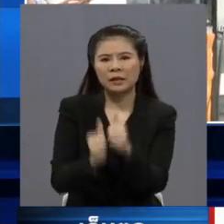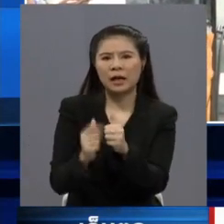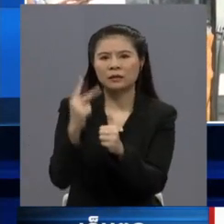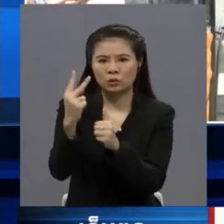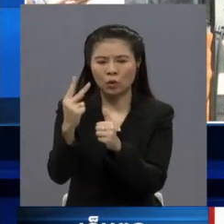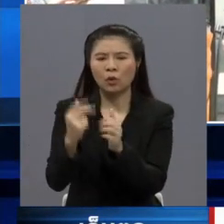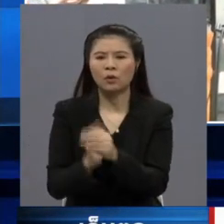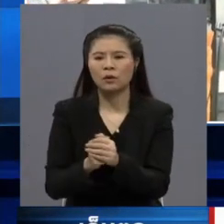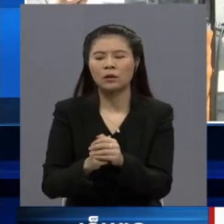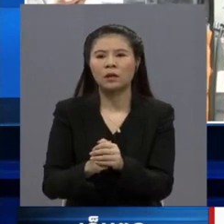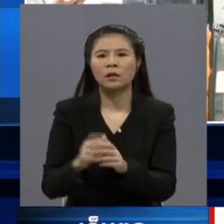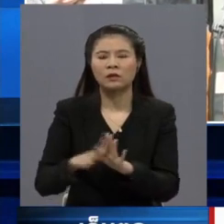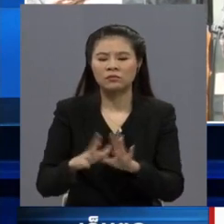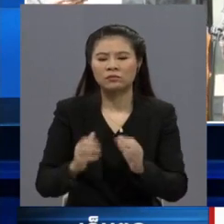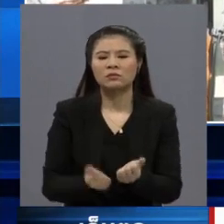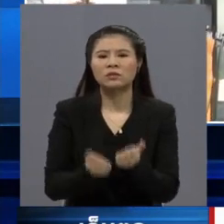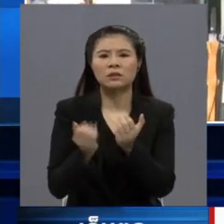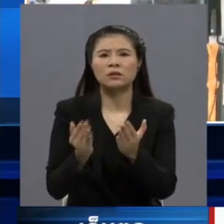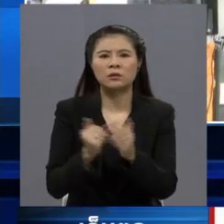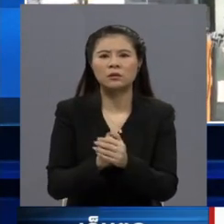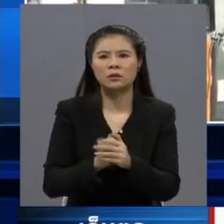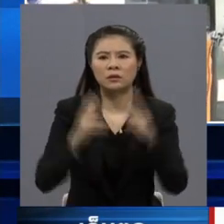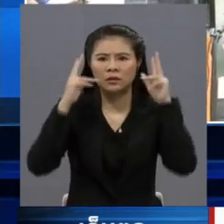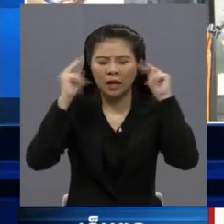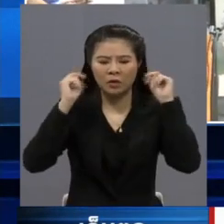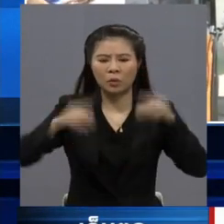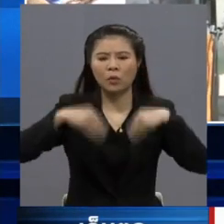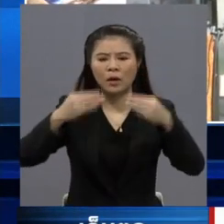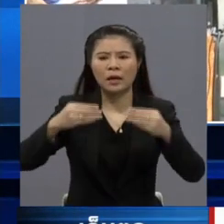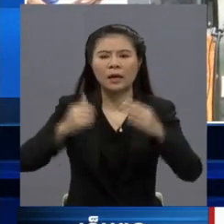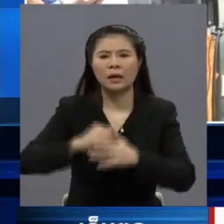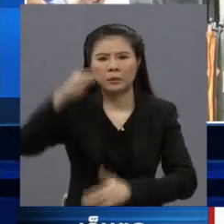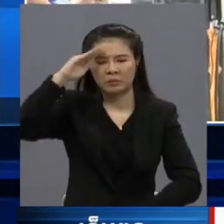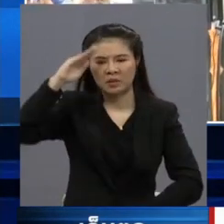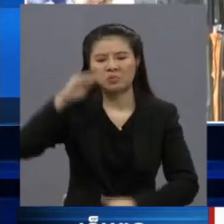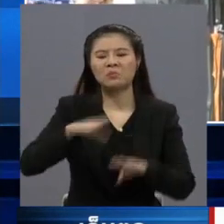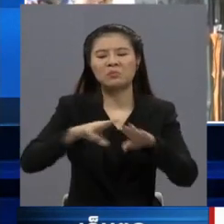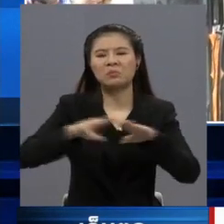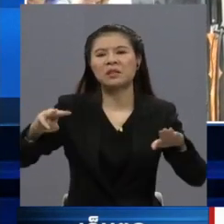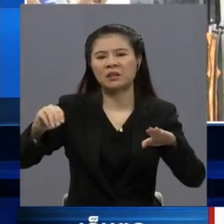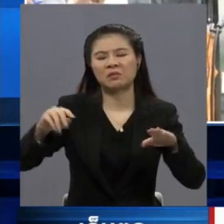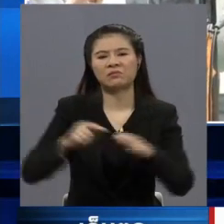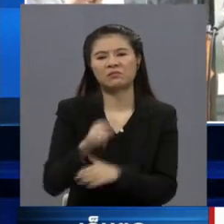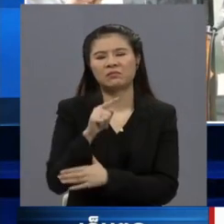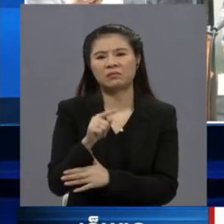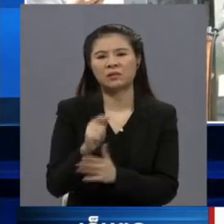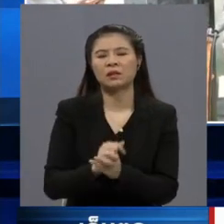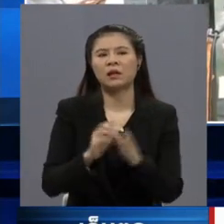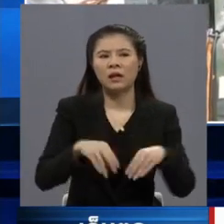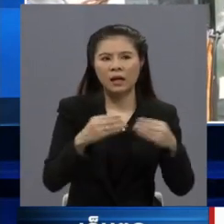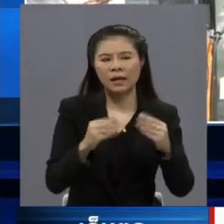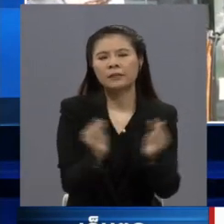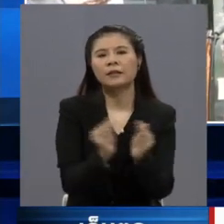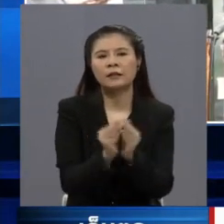แล้วส่งคุณประยุทธ์ไปเป็นนายกสว.ก็โหวตให้ถ้าใช้มาตรฐานเดียวกันคุณชัยธวัฒน์บอกว่าก็ต้องโหวตให้ก้าวไกล